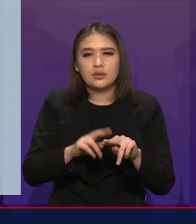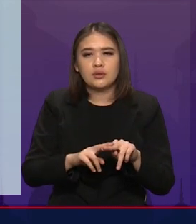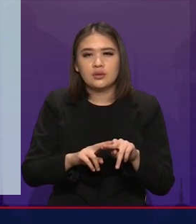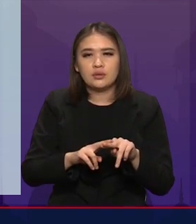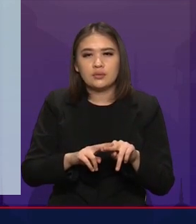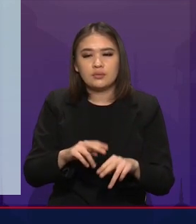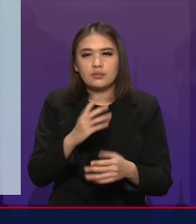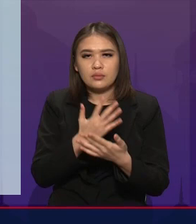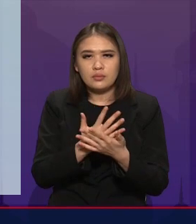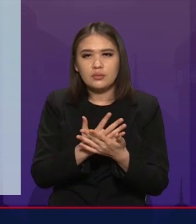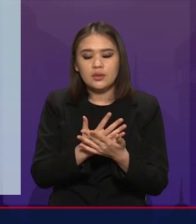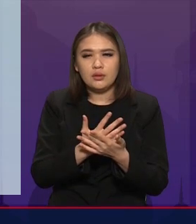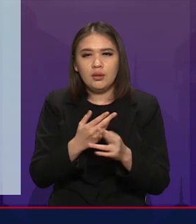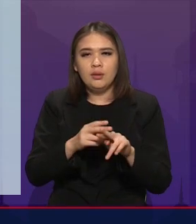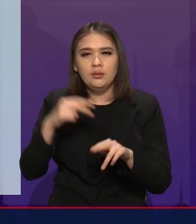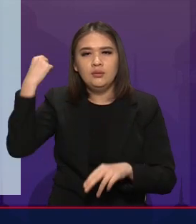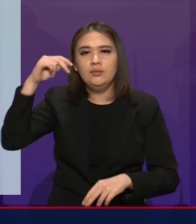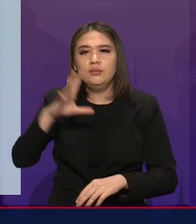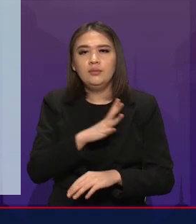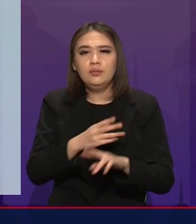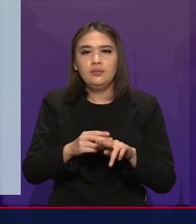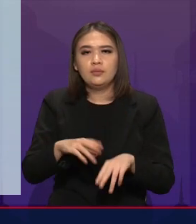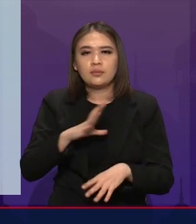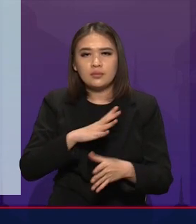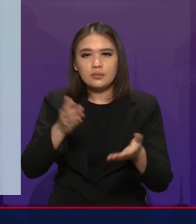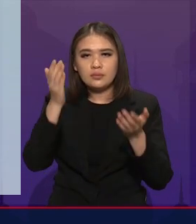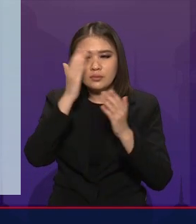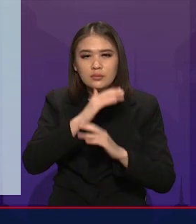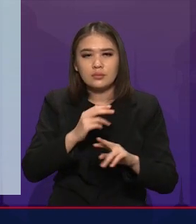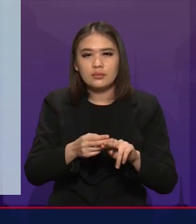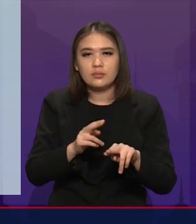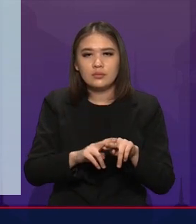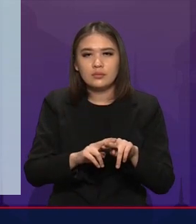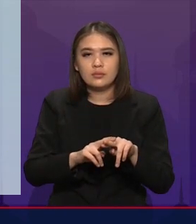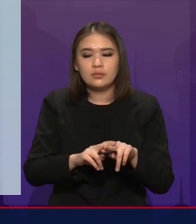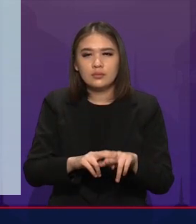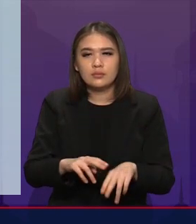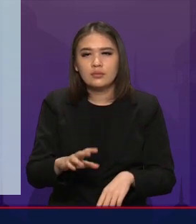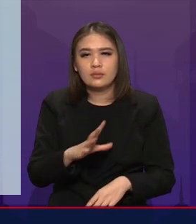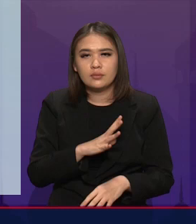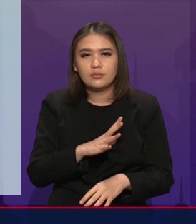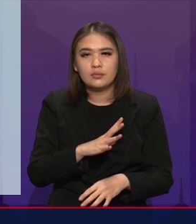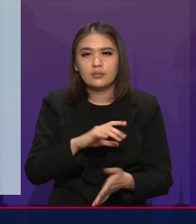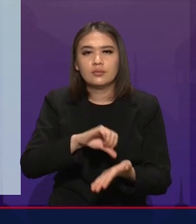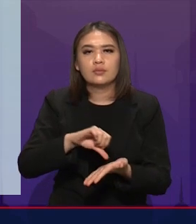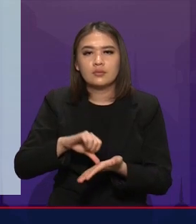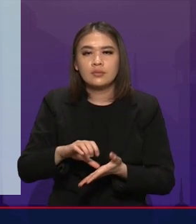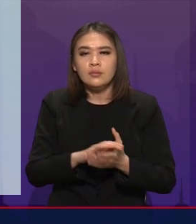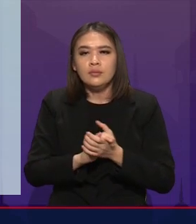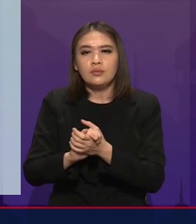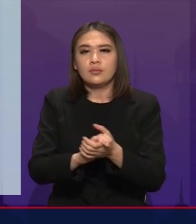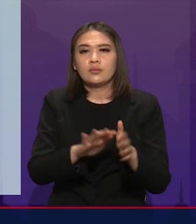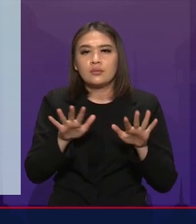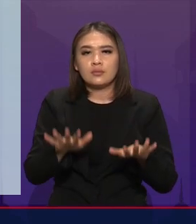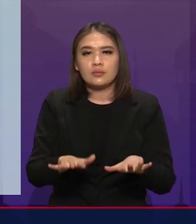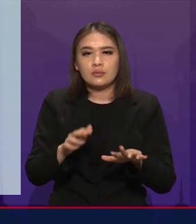екеніне тоқталды. Сондай-ақ президент құттықтауында дін мен дәстүр сабақтастығын берік ұстанатын ел татулығын, тұрақтылығы